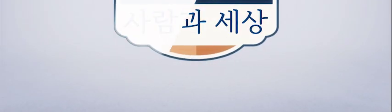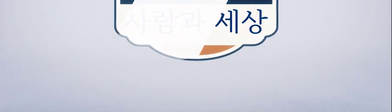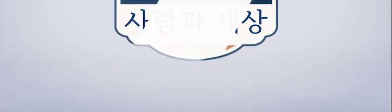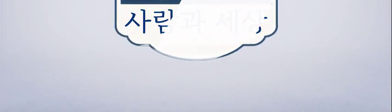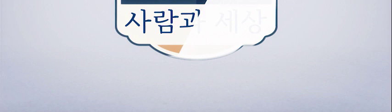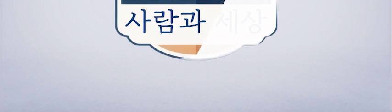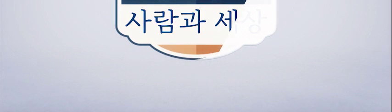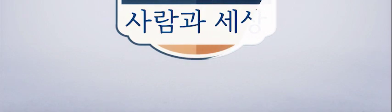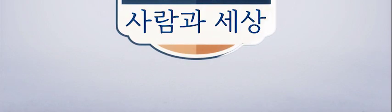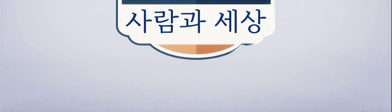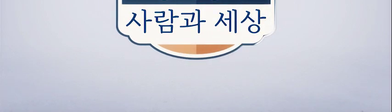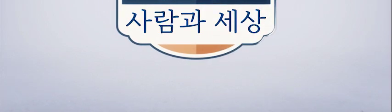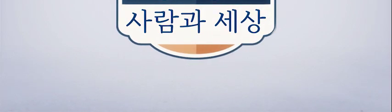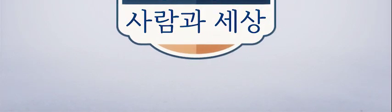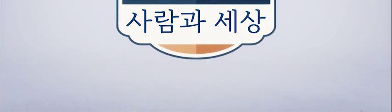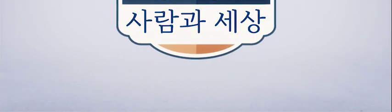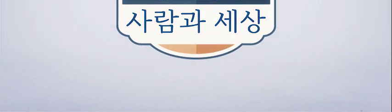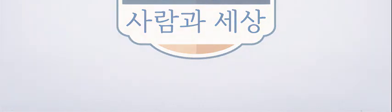아 으